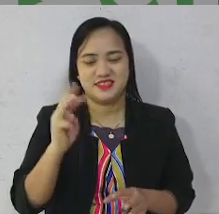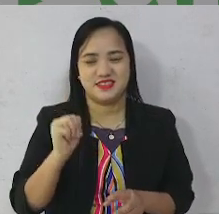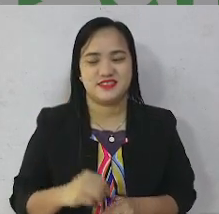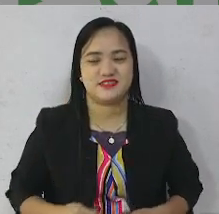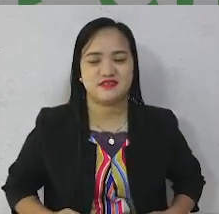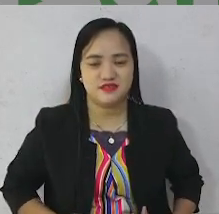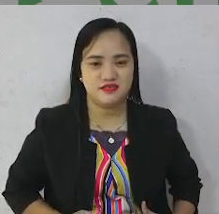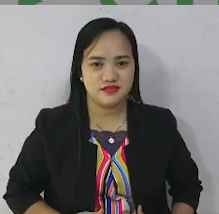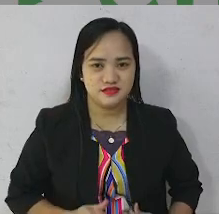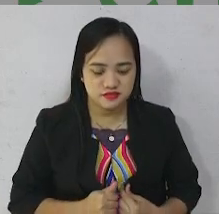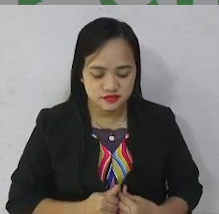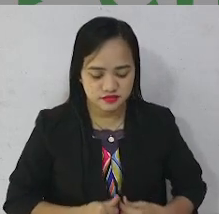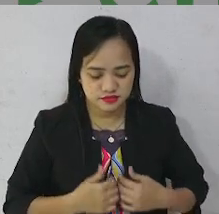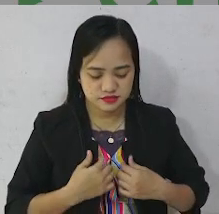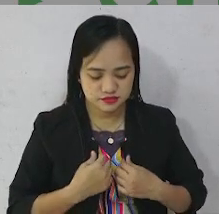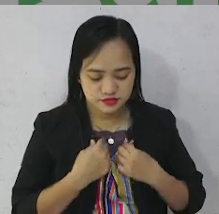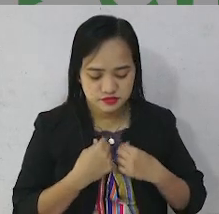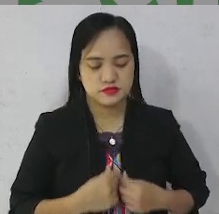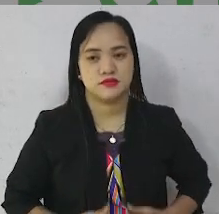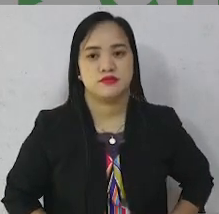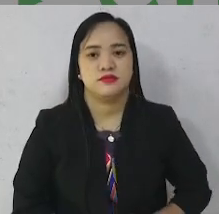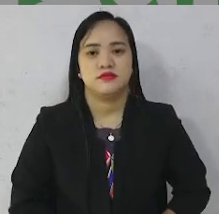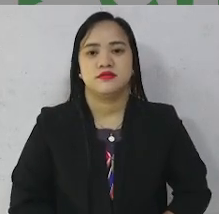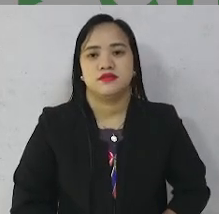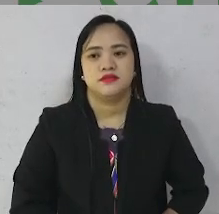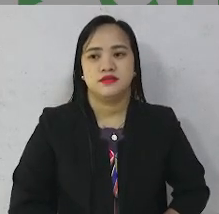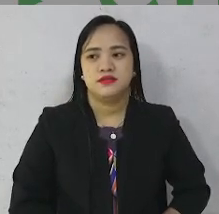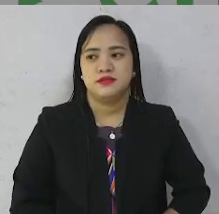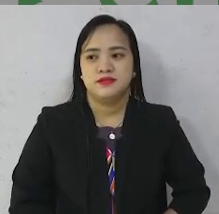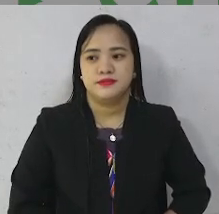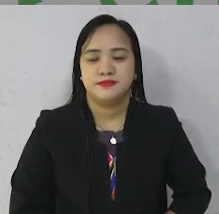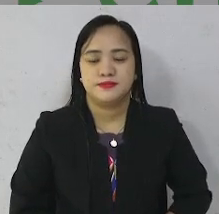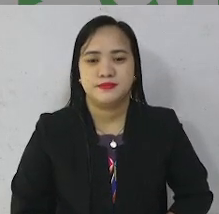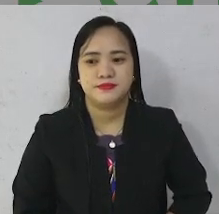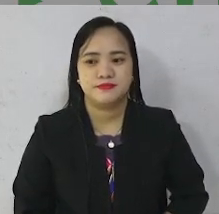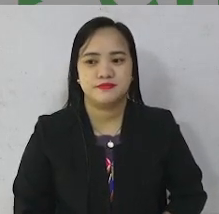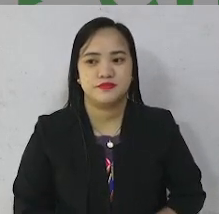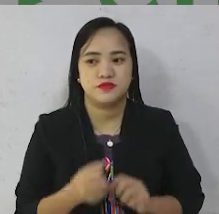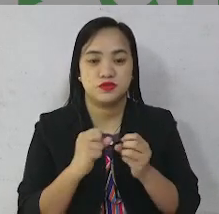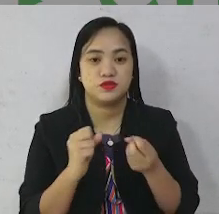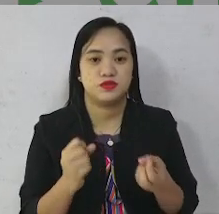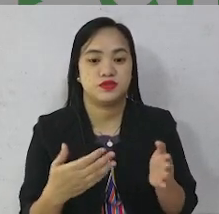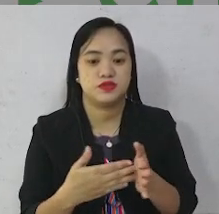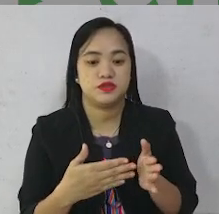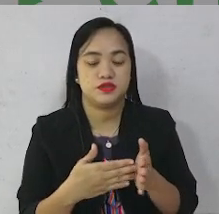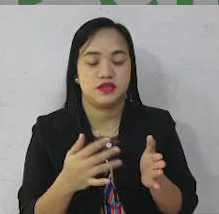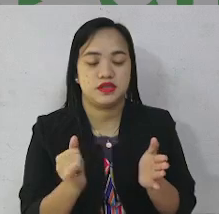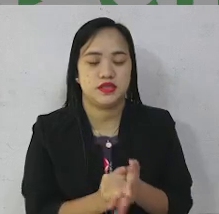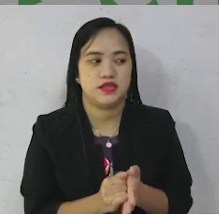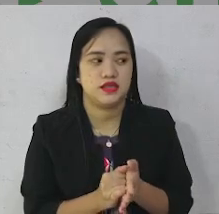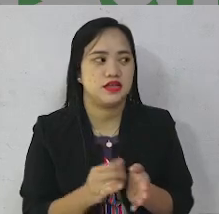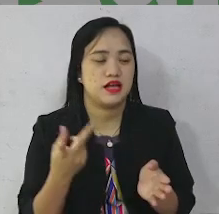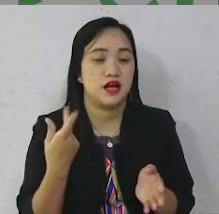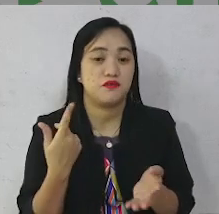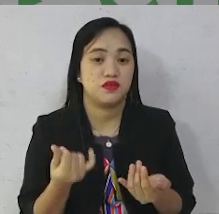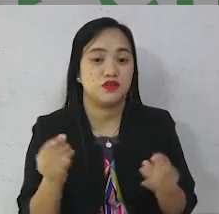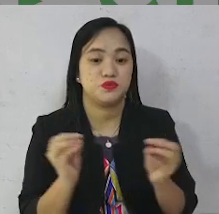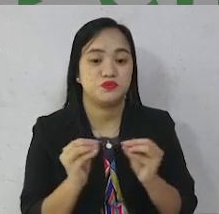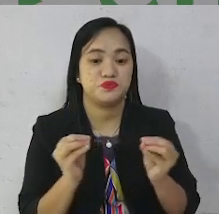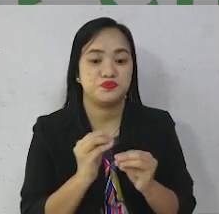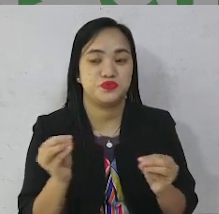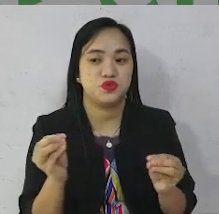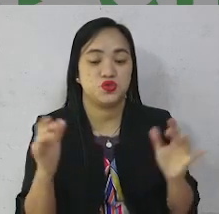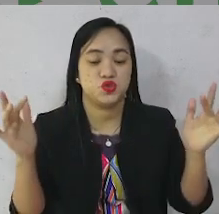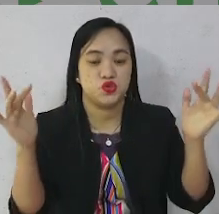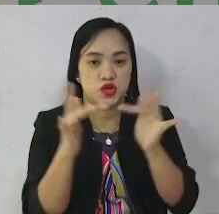yan oo yan so yan mga kapatid again walang ano po ito walang katotohanan po walang kinalaman po sa sugat po